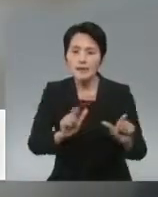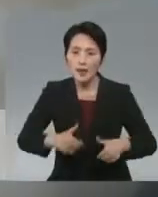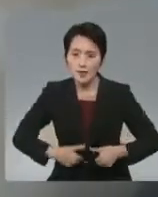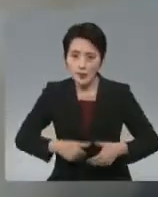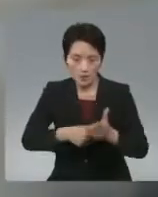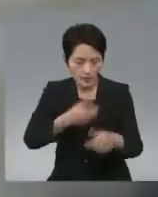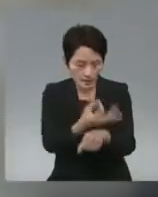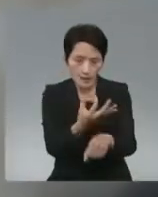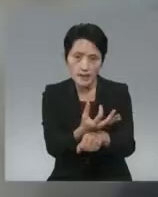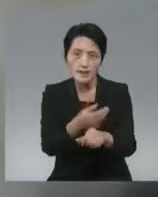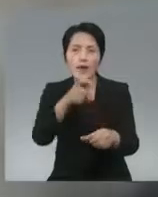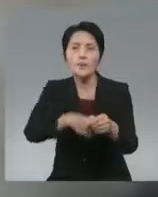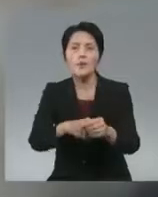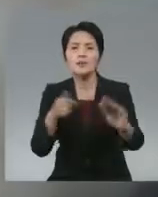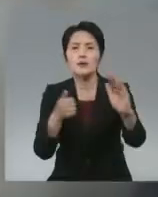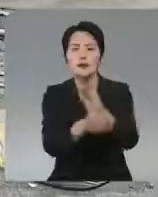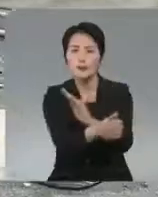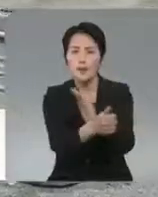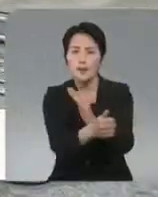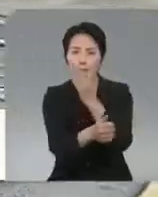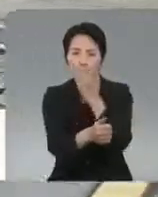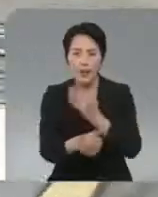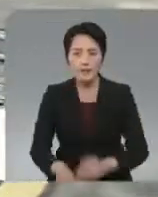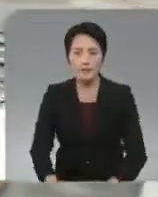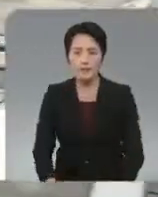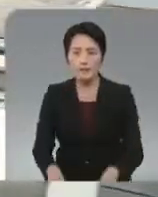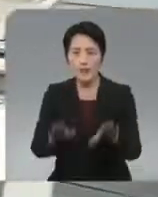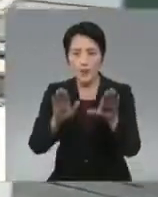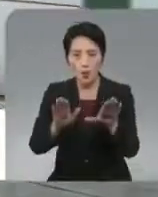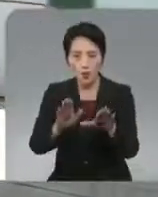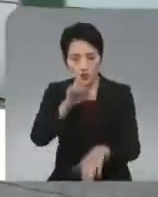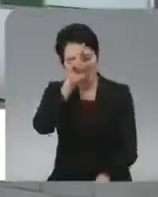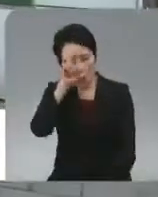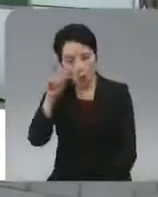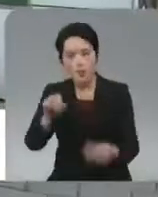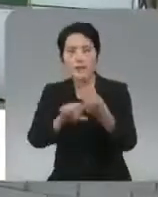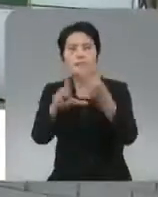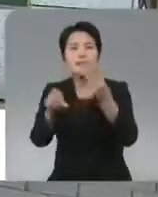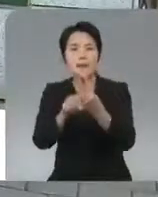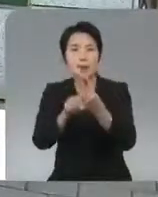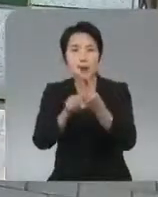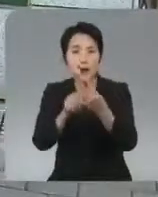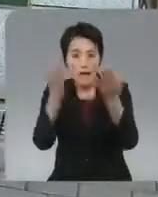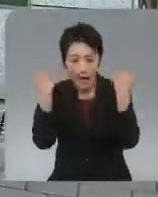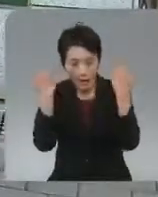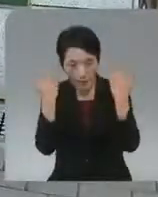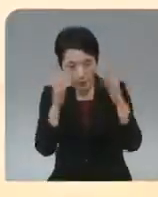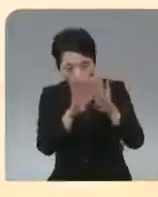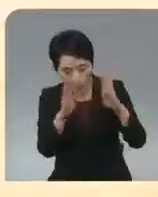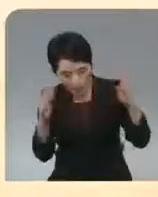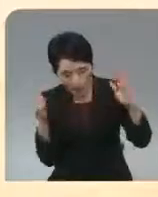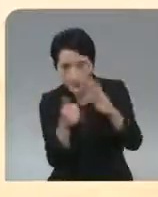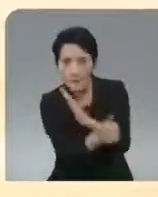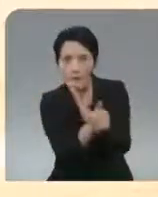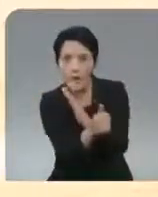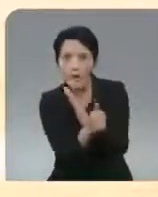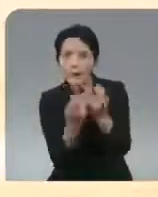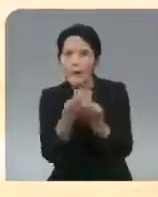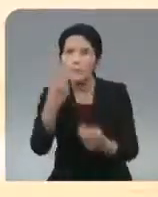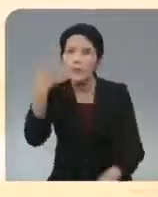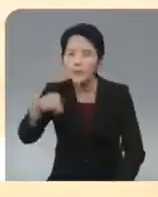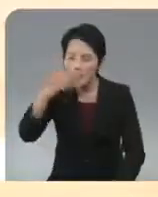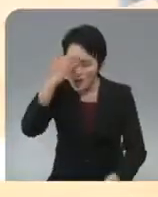ly của cam bắt đầu tiên nếu như phát sinh thêm collect trong thời gian cách ly chung thì chỉ người mắc mới bị Kali trong vòng bảy người